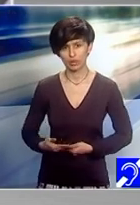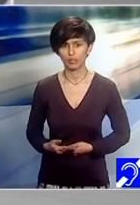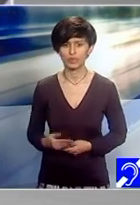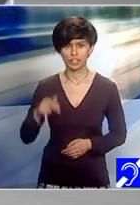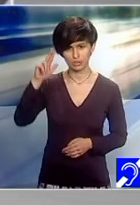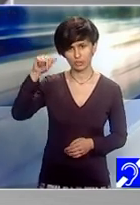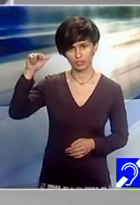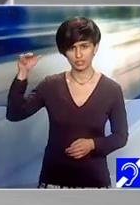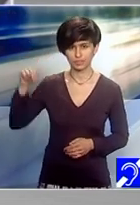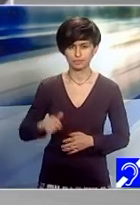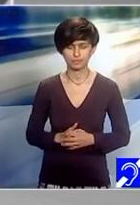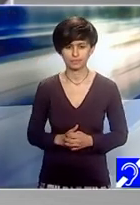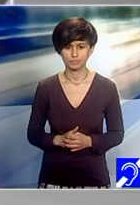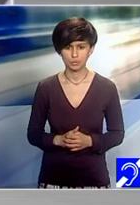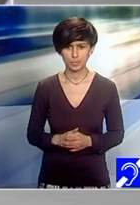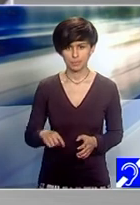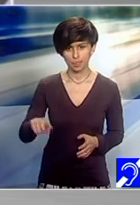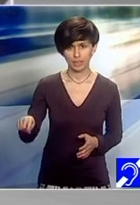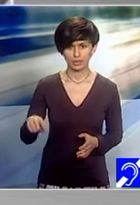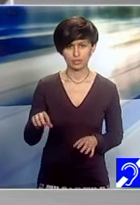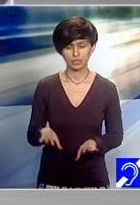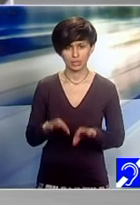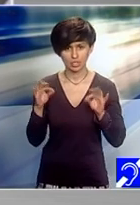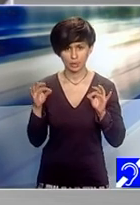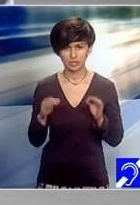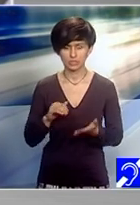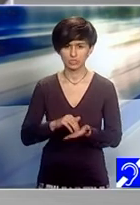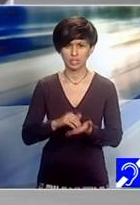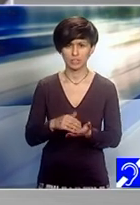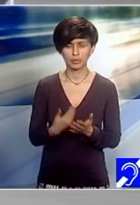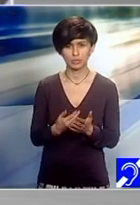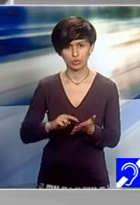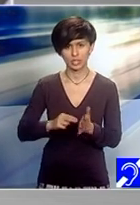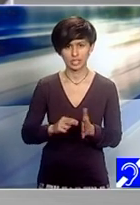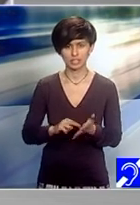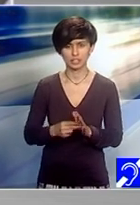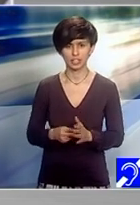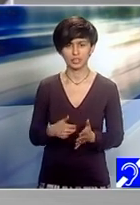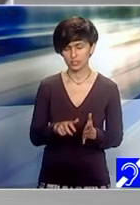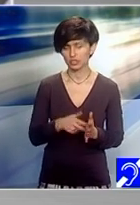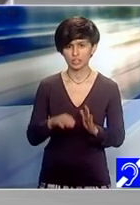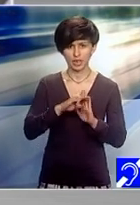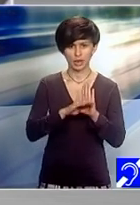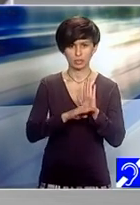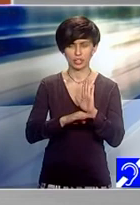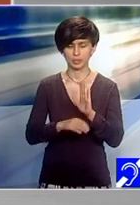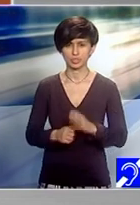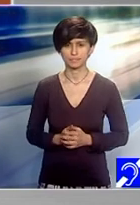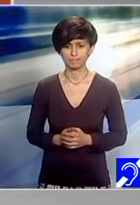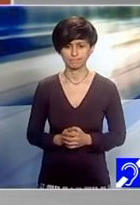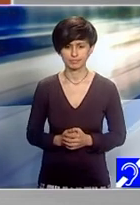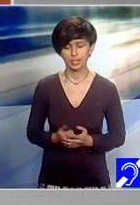baza unor nevoi pe care le-am identificat pentru mai bună organizare și funcționare a programului în regiunea noastră. Care